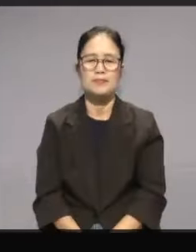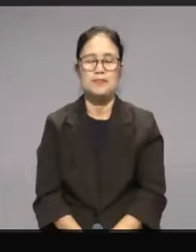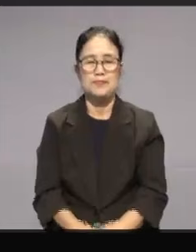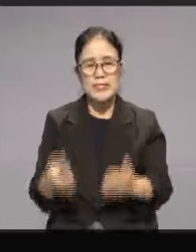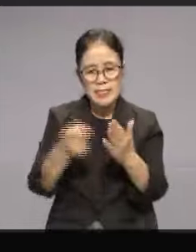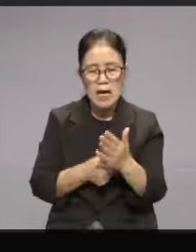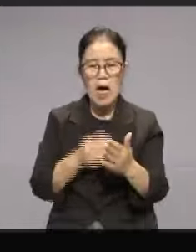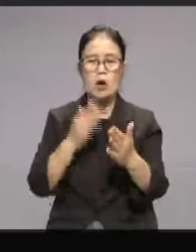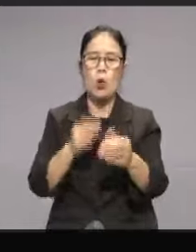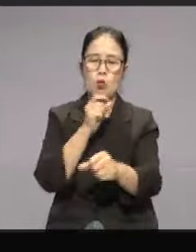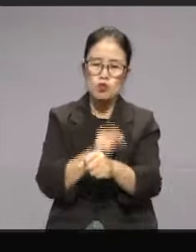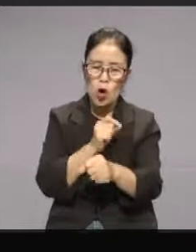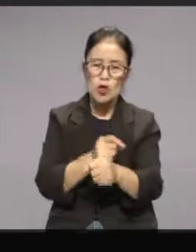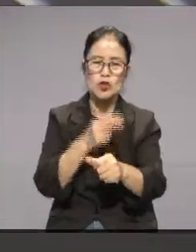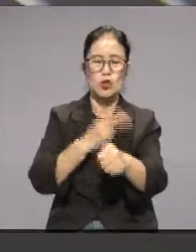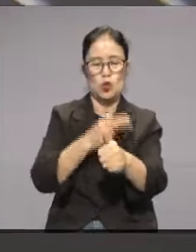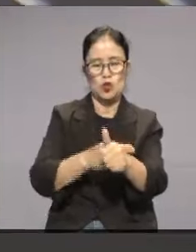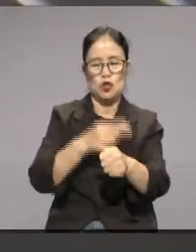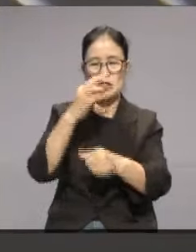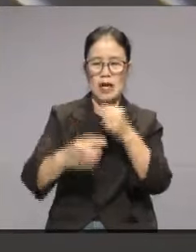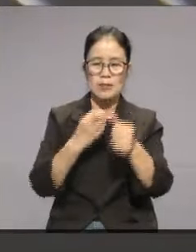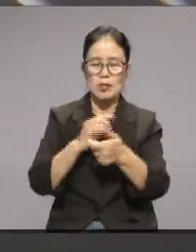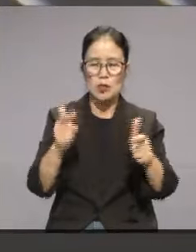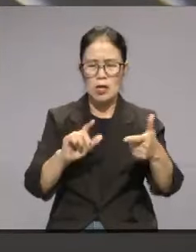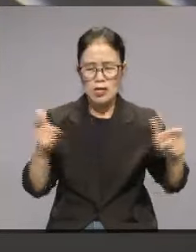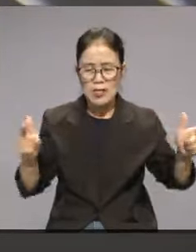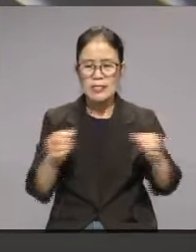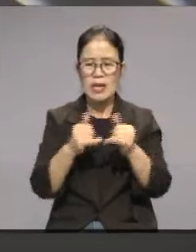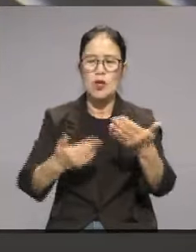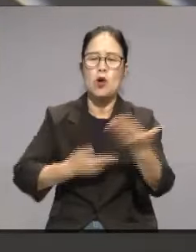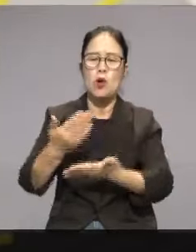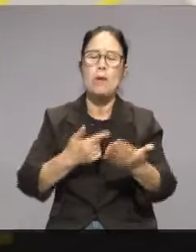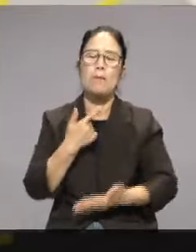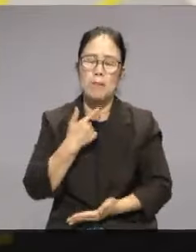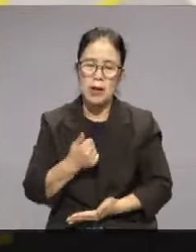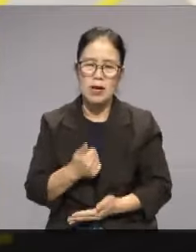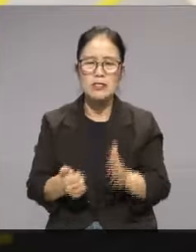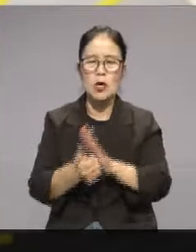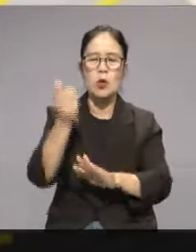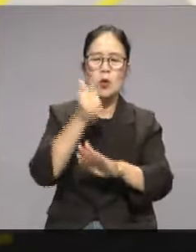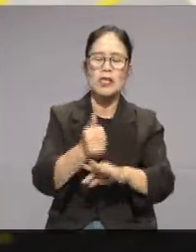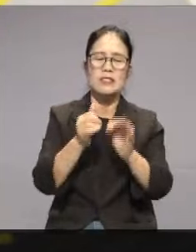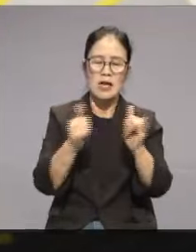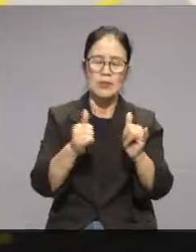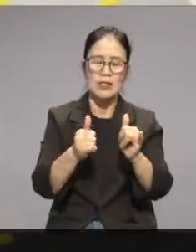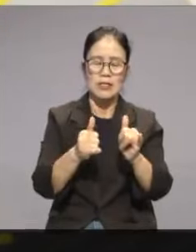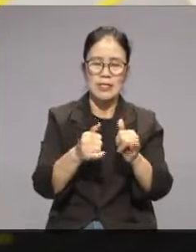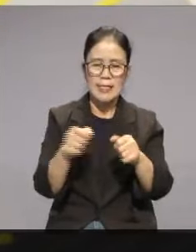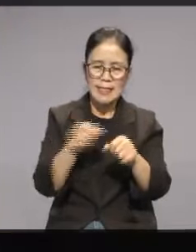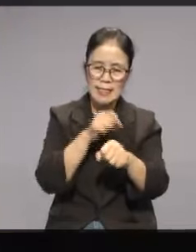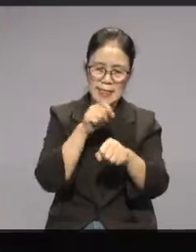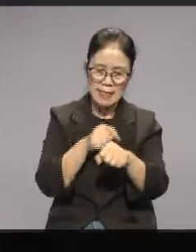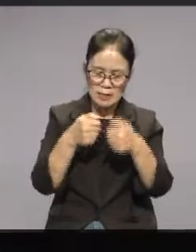기자와 공무원, 교수로서 30년간 각계각층의 사람들과 교류한 저자가 성공한 이들의 특징을 꼼꼼히